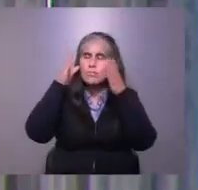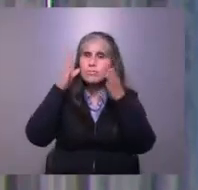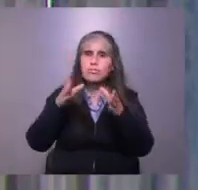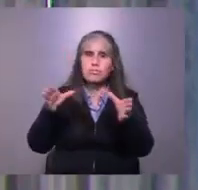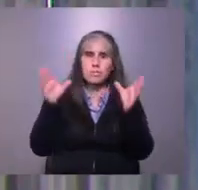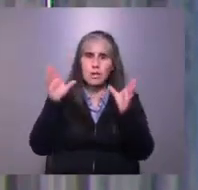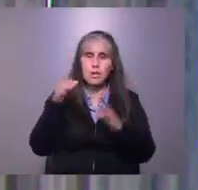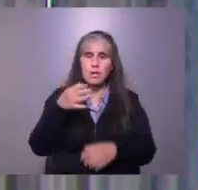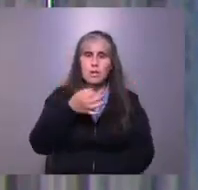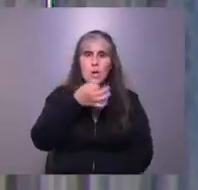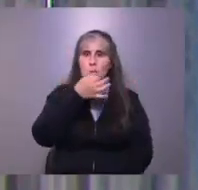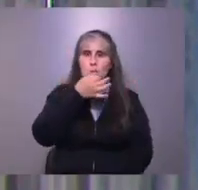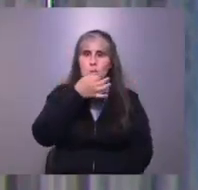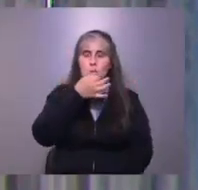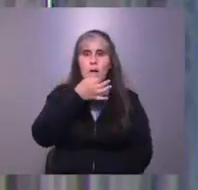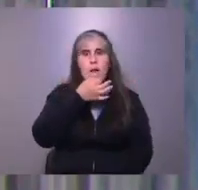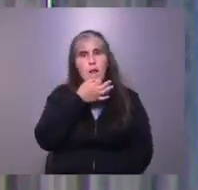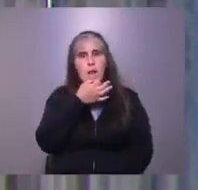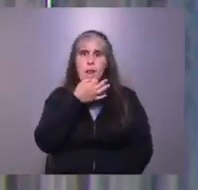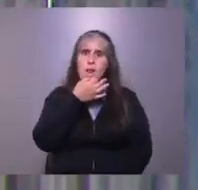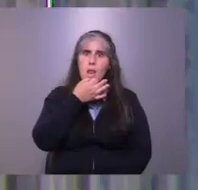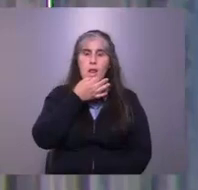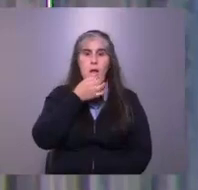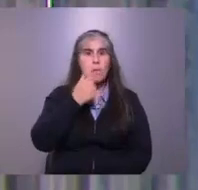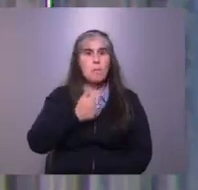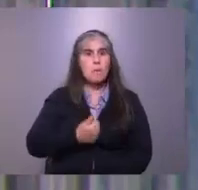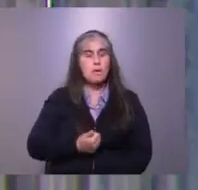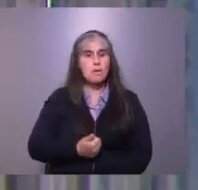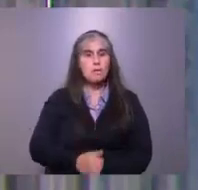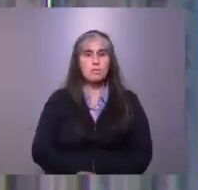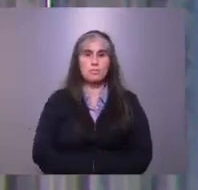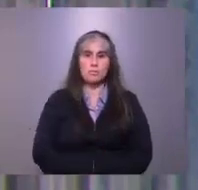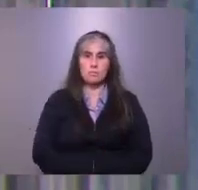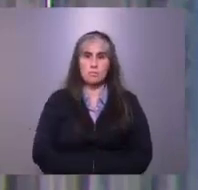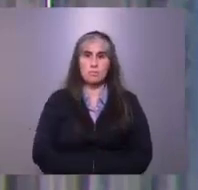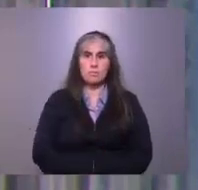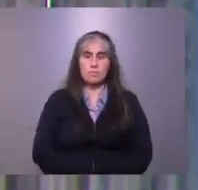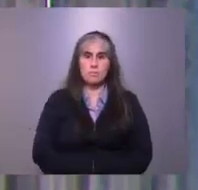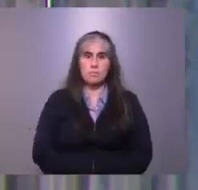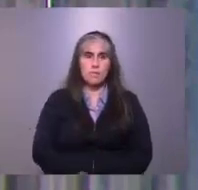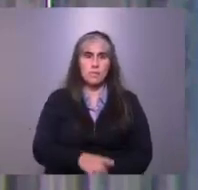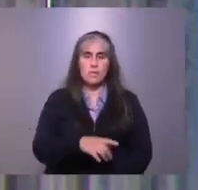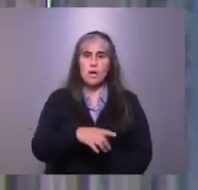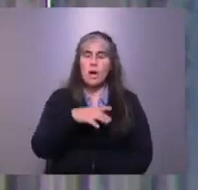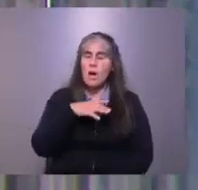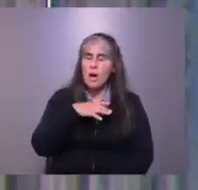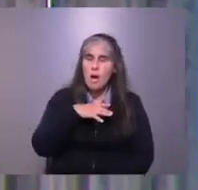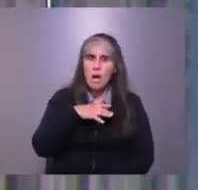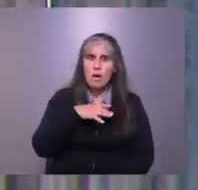de la lengua, y hablaba sin dificultad. Y en el colmo del